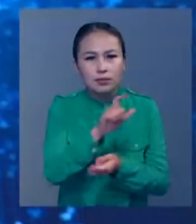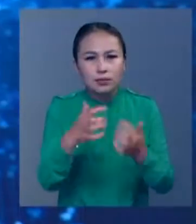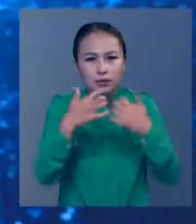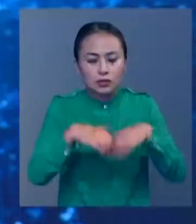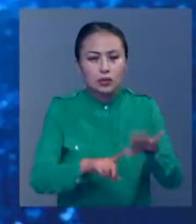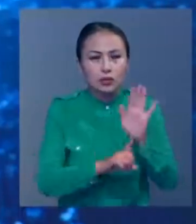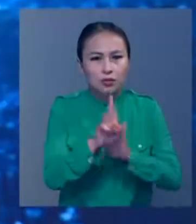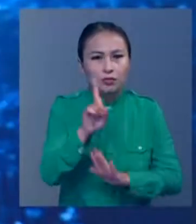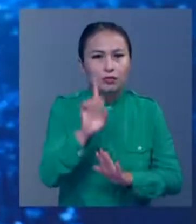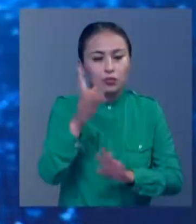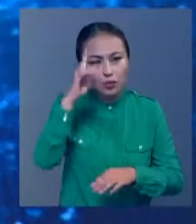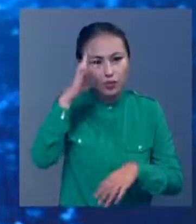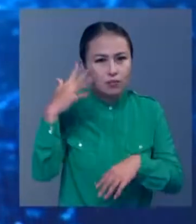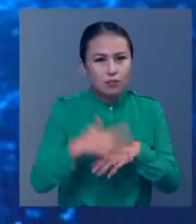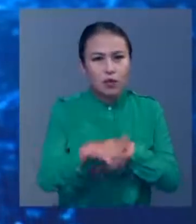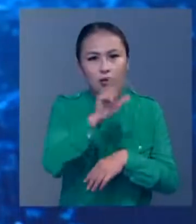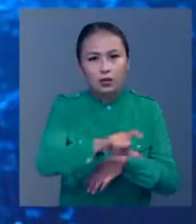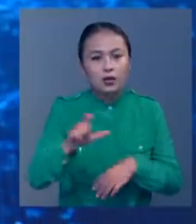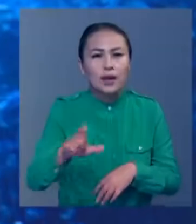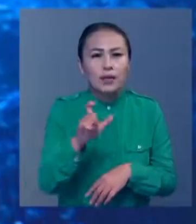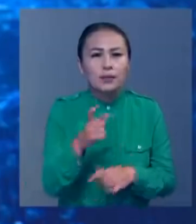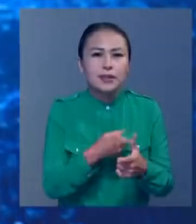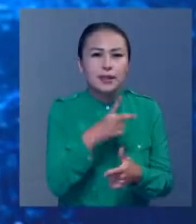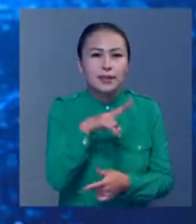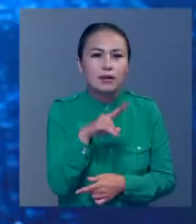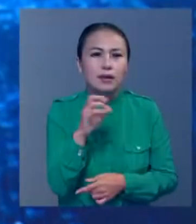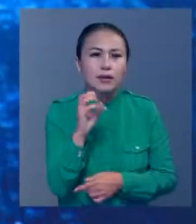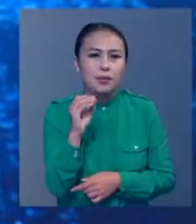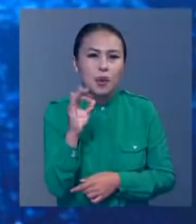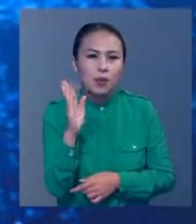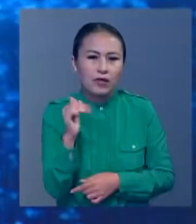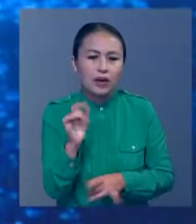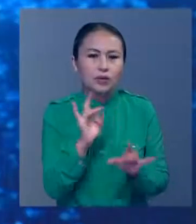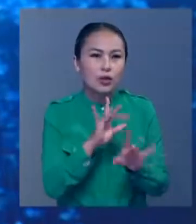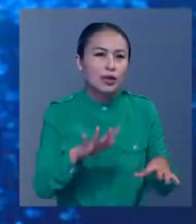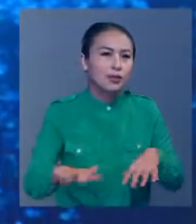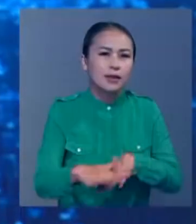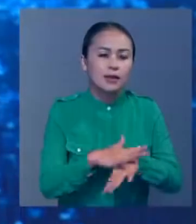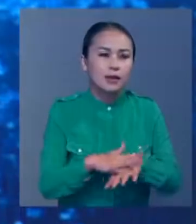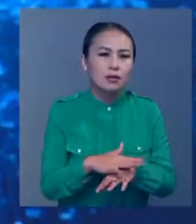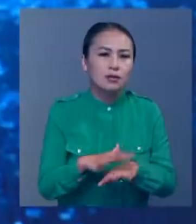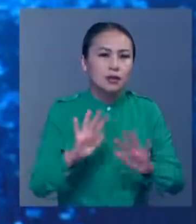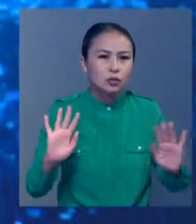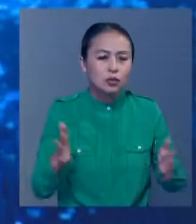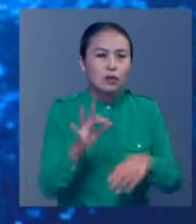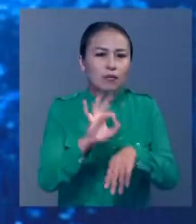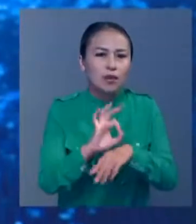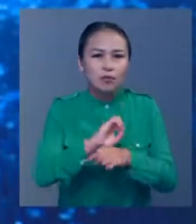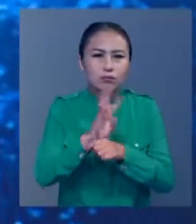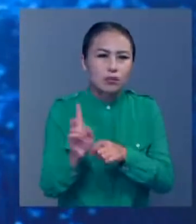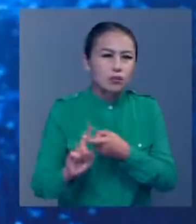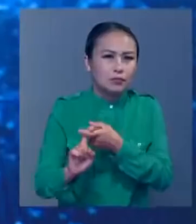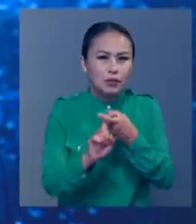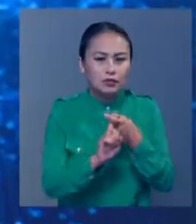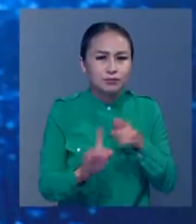санасына да сілкініс береді. Дәрігер-эпидемиолог Лена Қасабекованың айтуынша, елімізге келген коронавирус